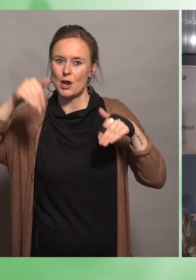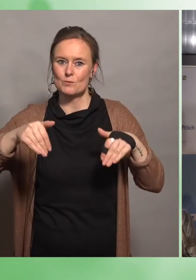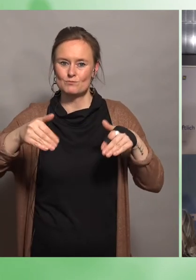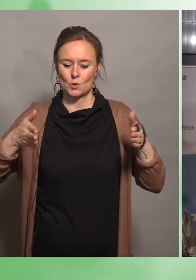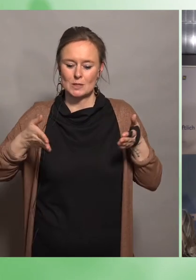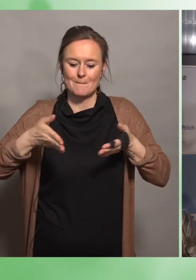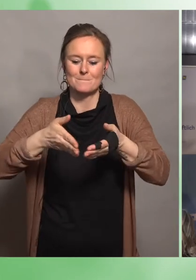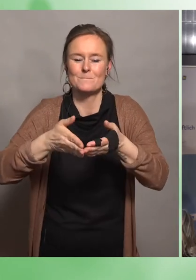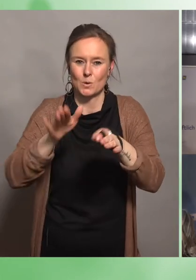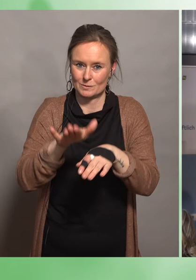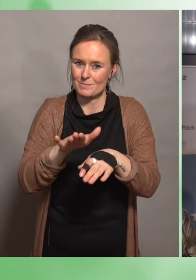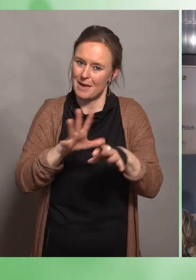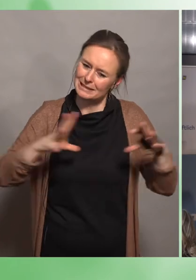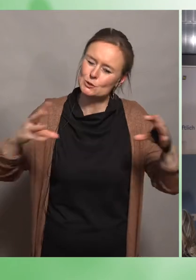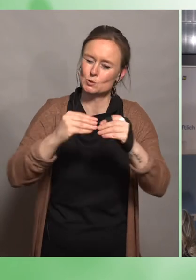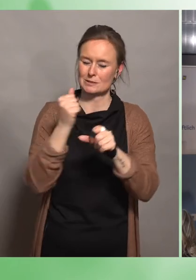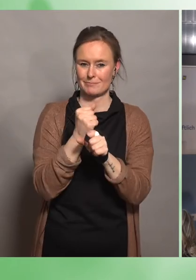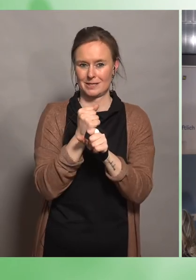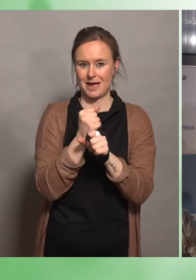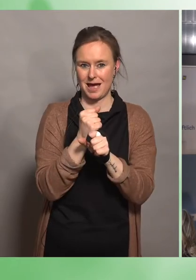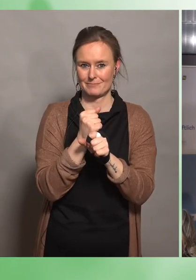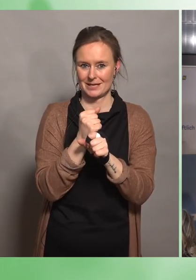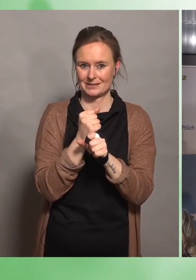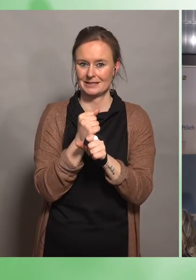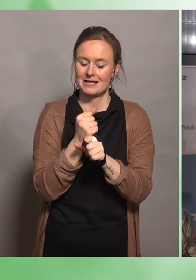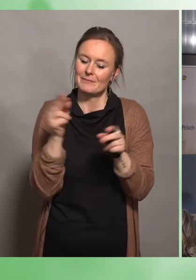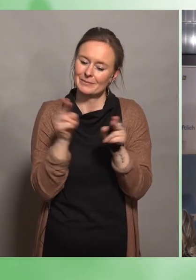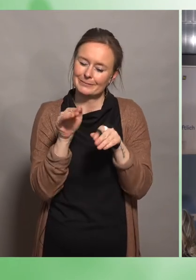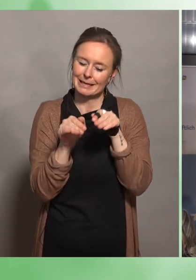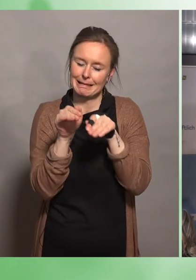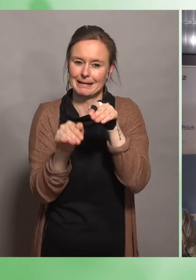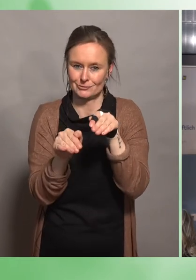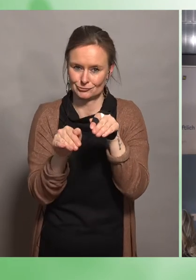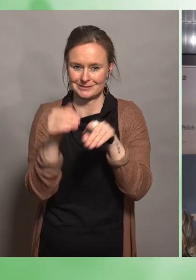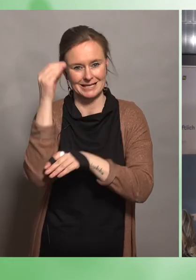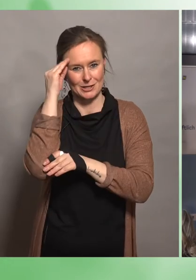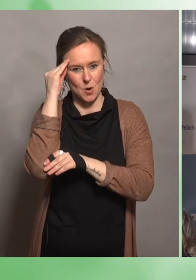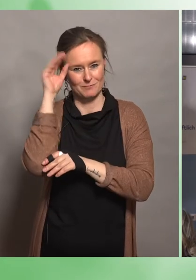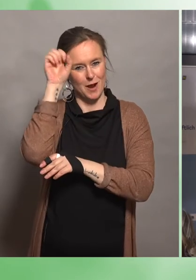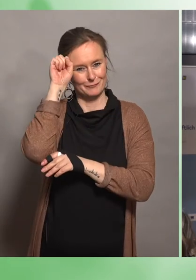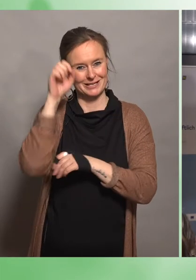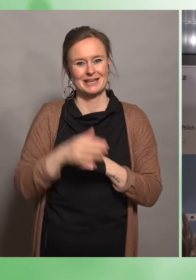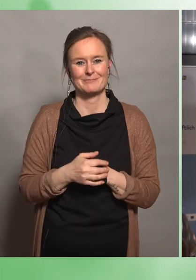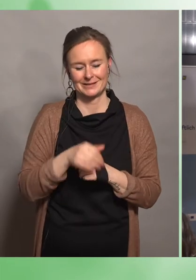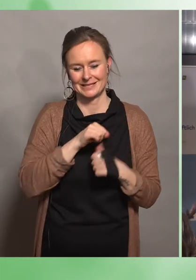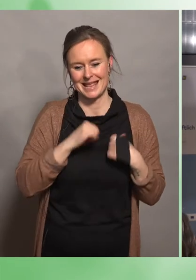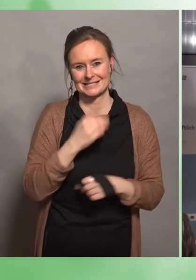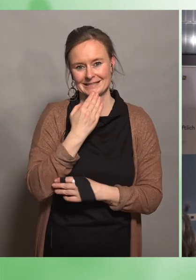von denen am Ende dann alle profitieren. Danke Ihnen für diese wertvollen Inputs. Vielen Dank. Danke.